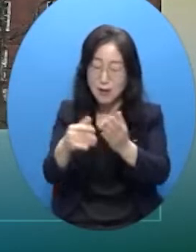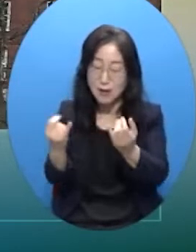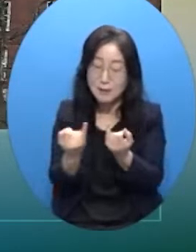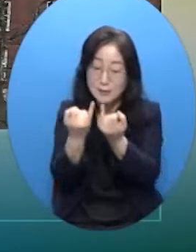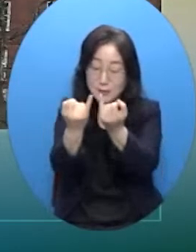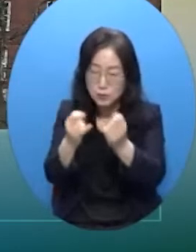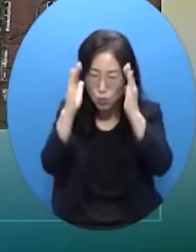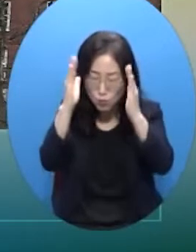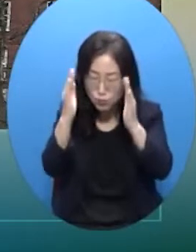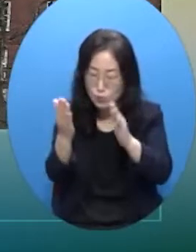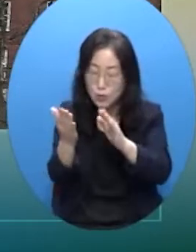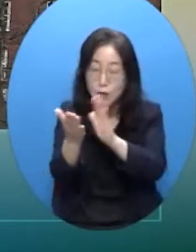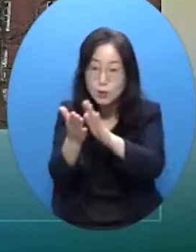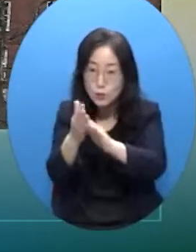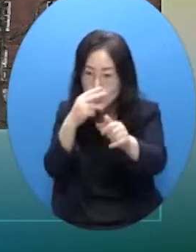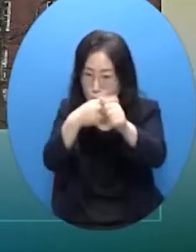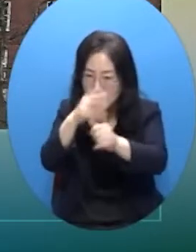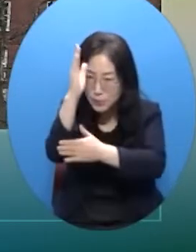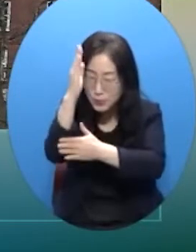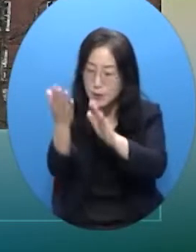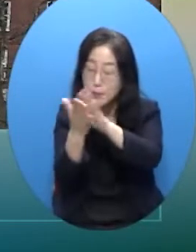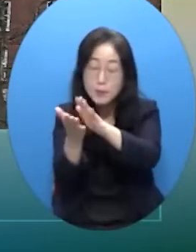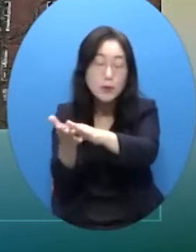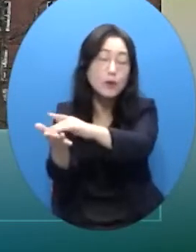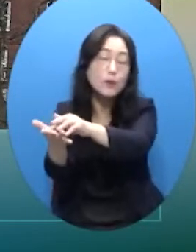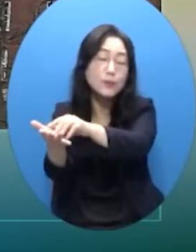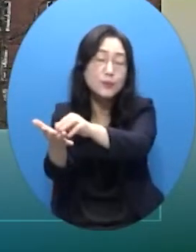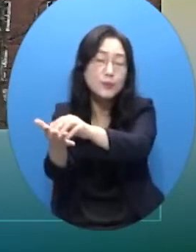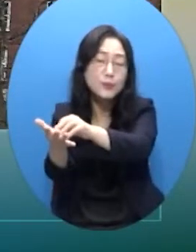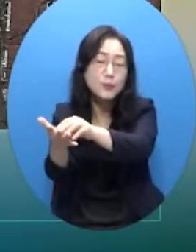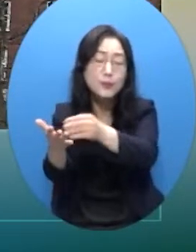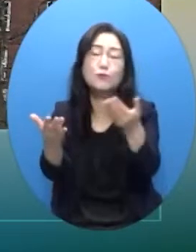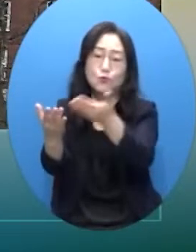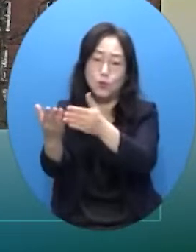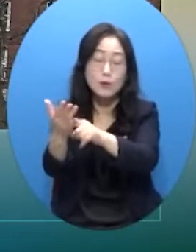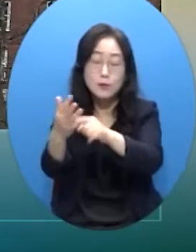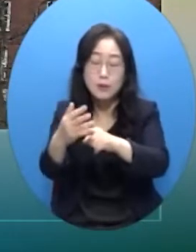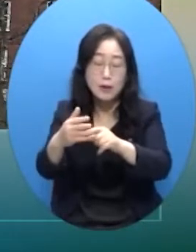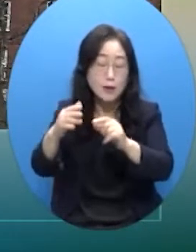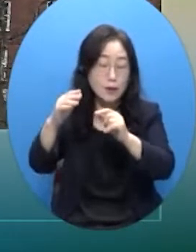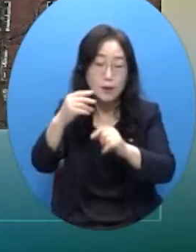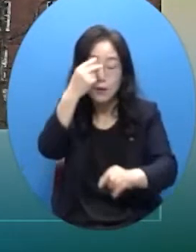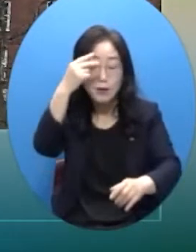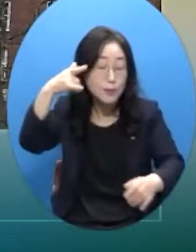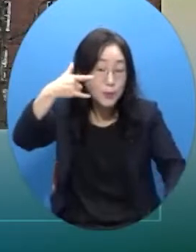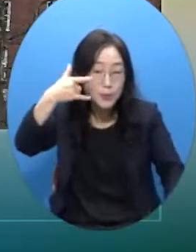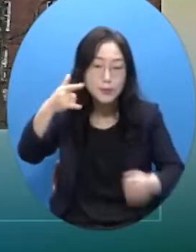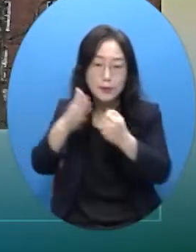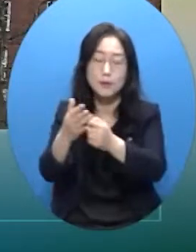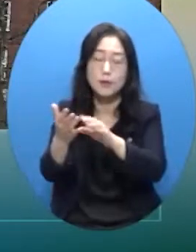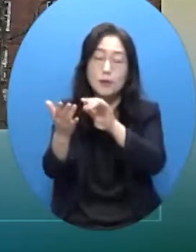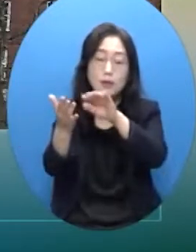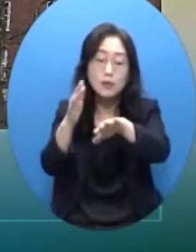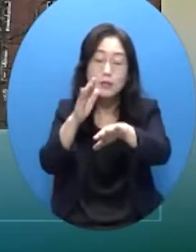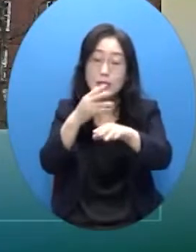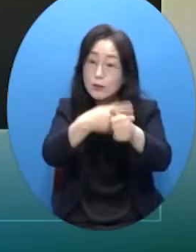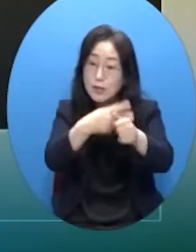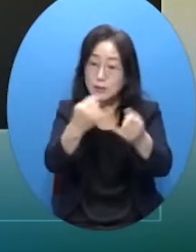먼저 우리는 이 계명의 근본 정신이 무엇인가를 살펴봐야 합니다. 계명의 근본 정신은 심판과 형벌이